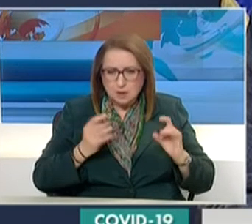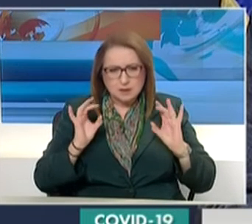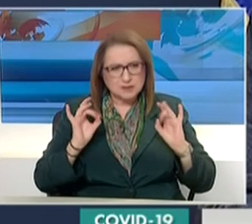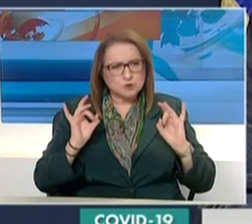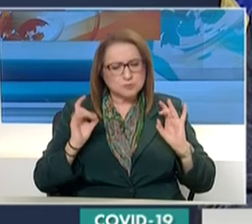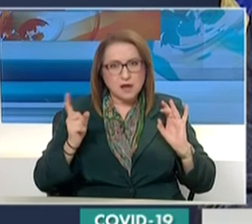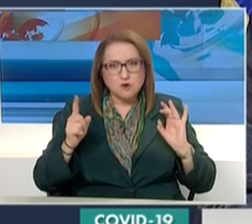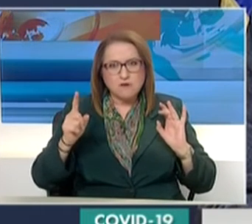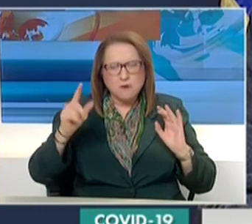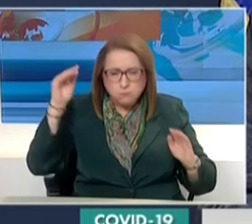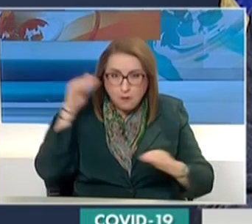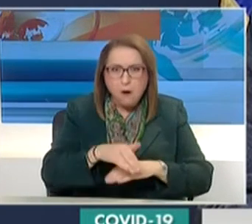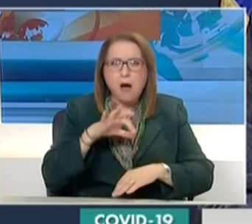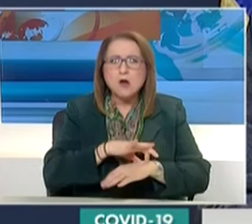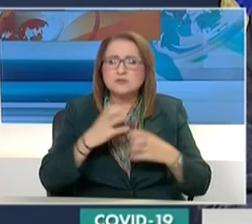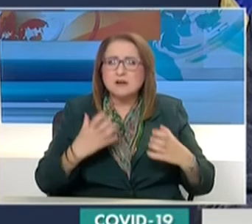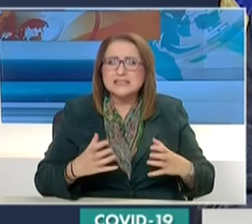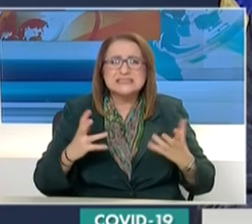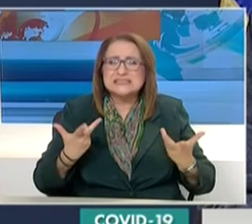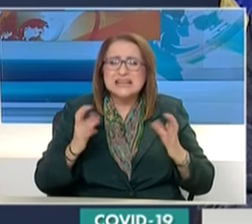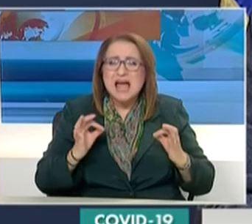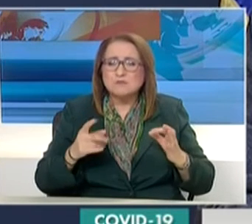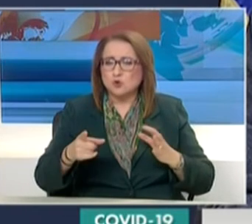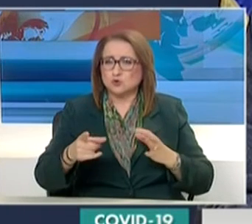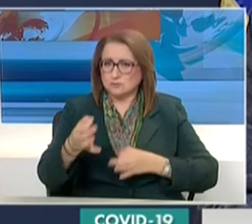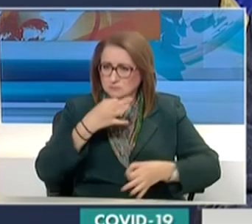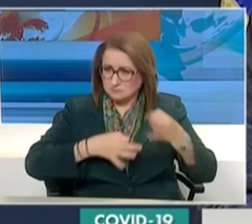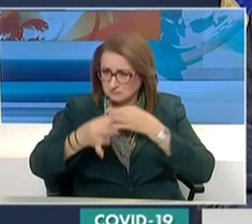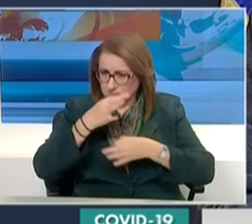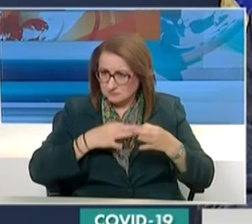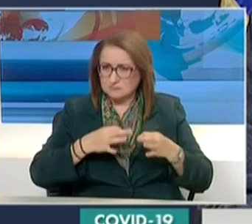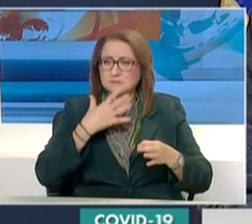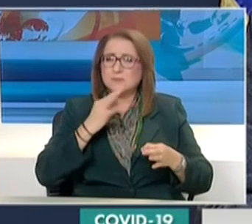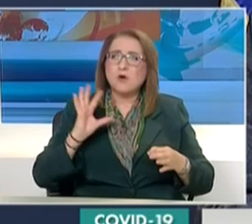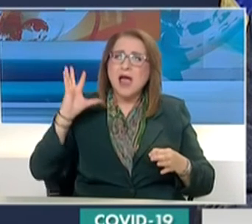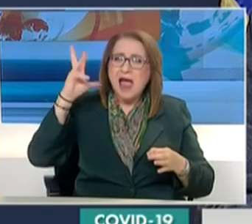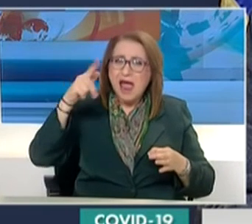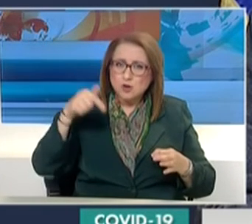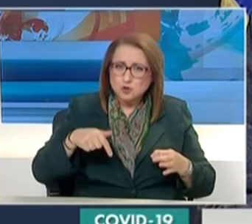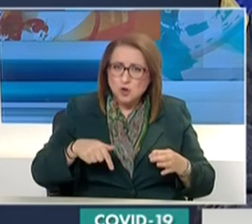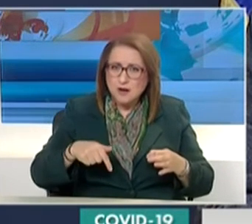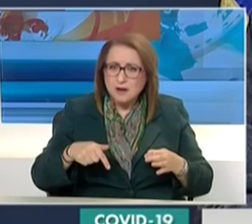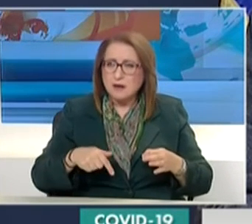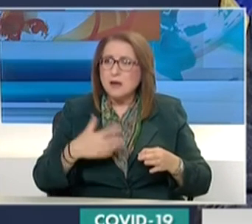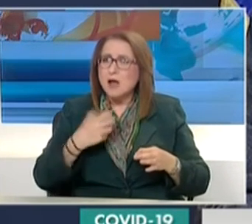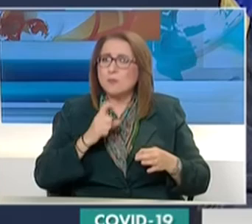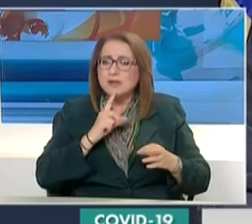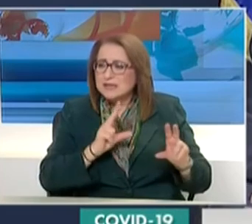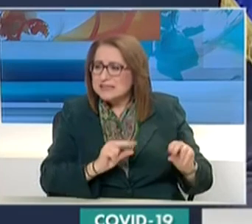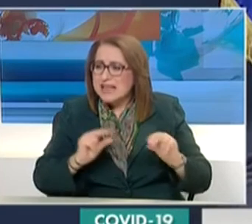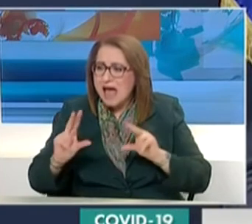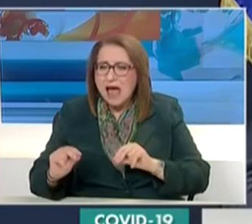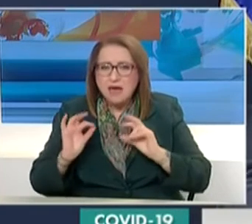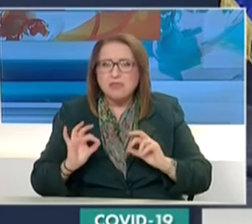να μας δώσετε ένα μήνυμα για αυτά τα παιδιά που έρχονται στα νησιά μας, γιατί έως τώρα έχουμε μείνει στα ίδια συμπτώματα και υπάρχει μια